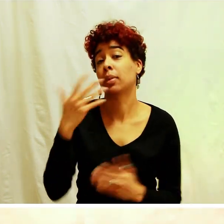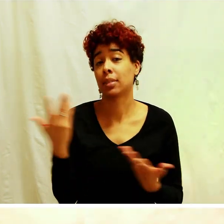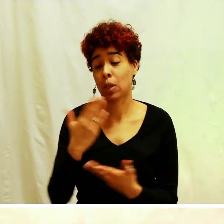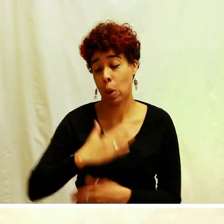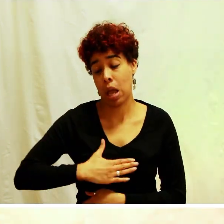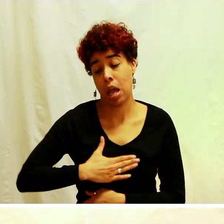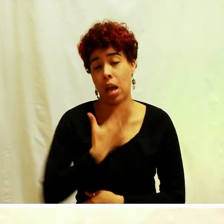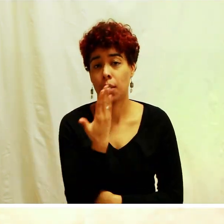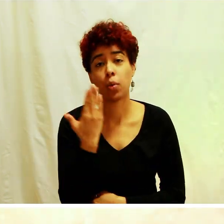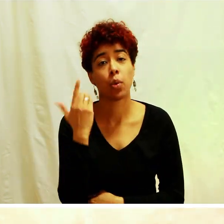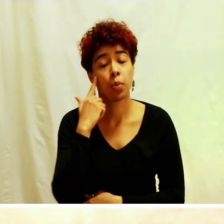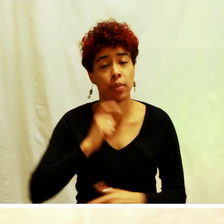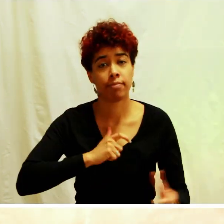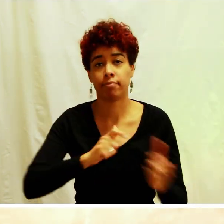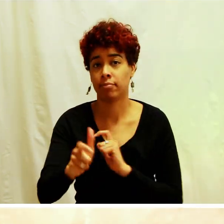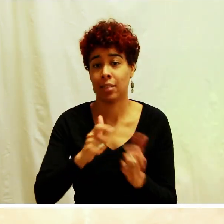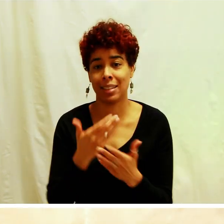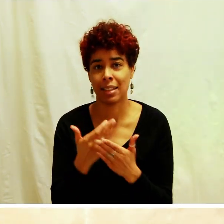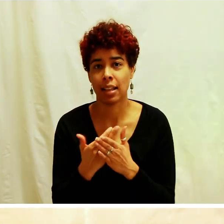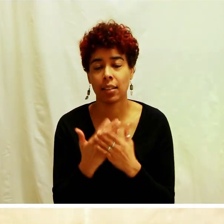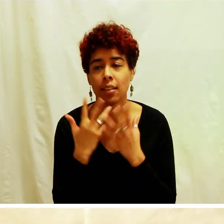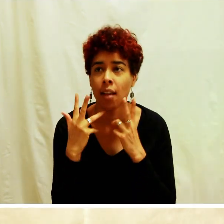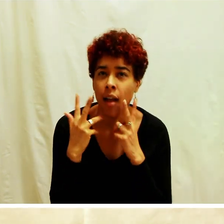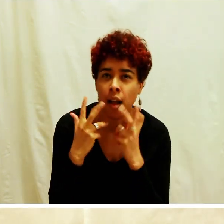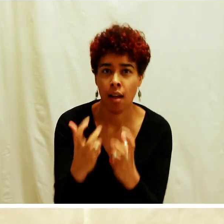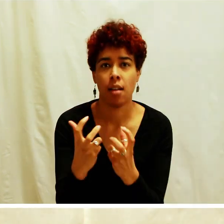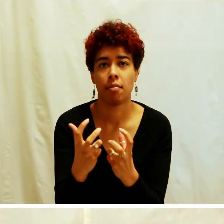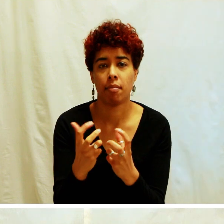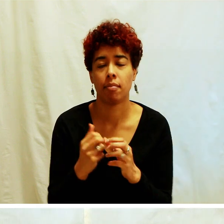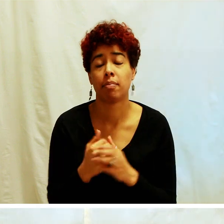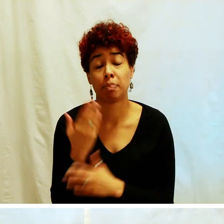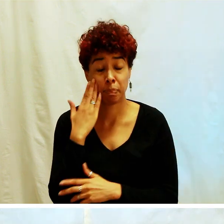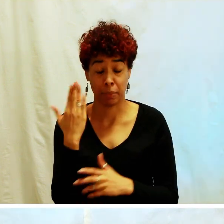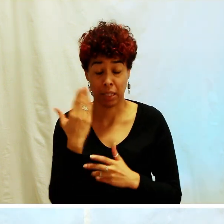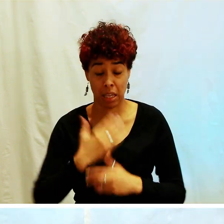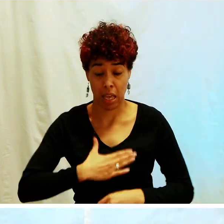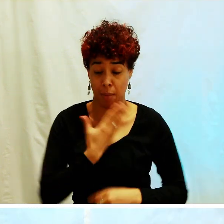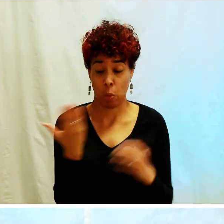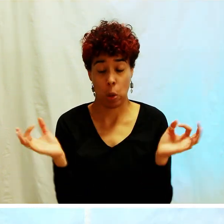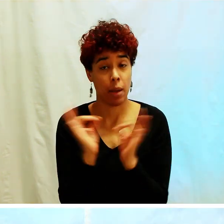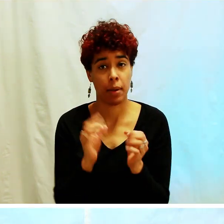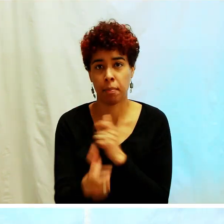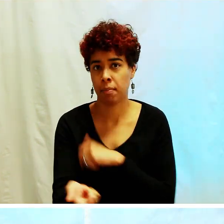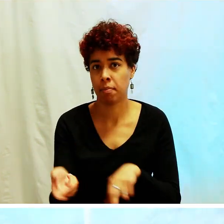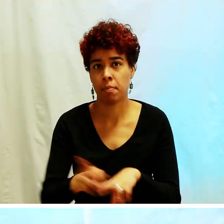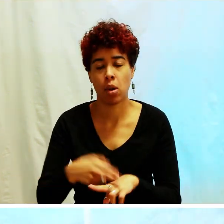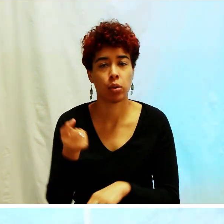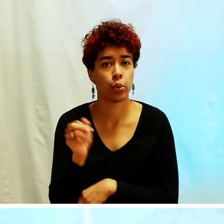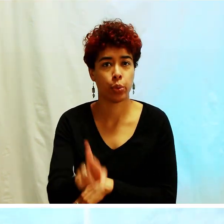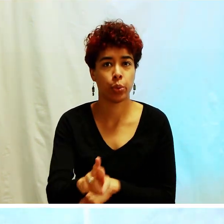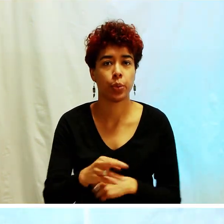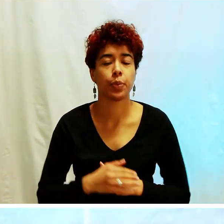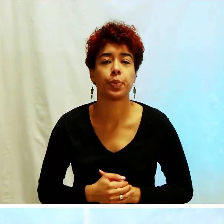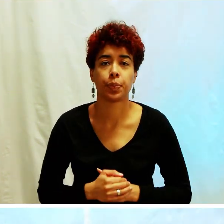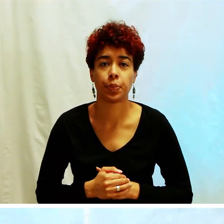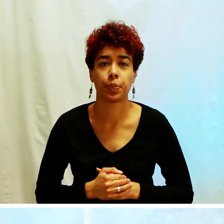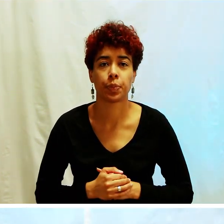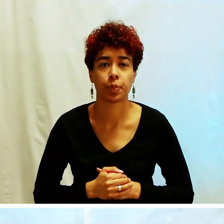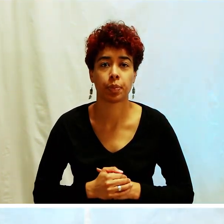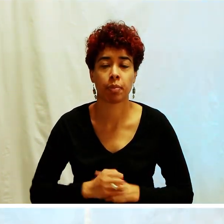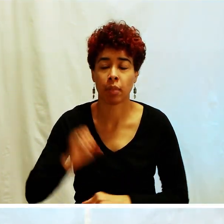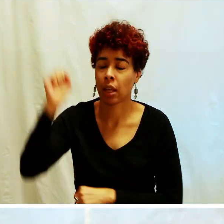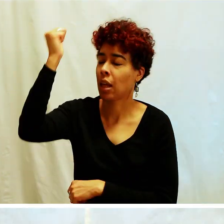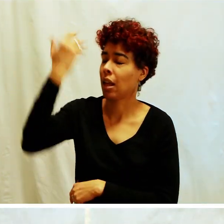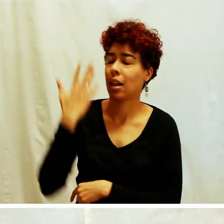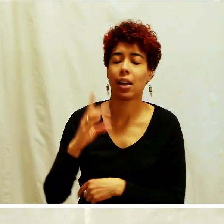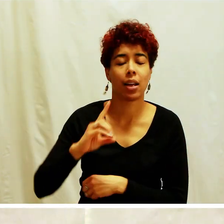l'amour que nous avons les uns pour les autres. C'est ce qui attire. Sans amour, c'est la mort, assurée. Et la grâce de Dieu